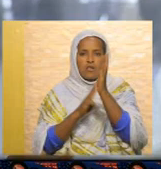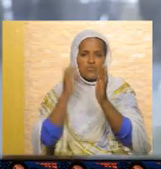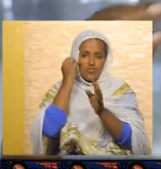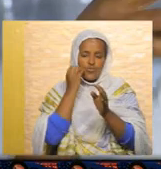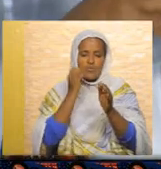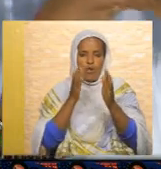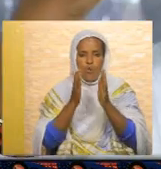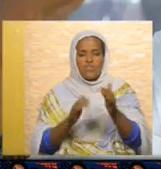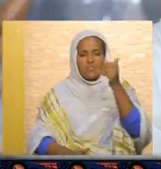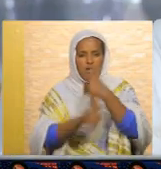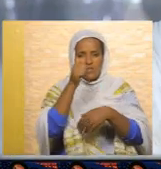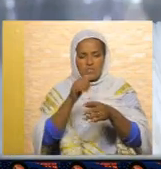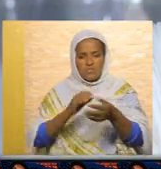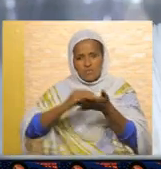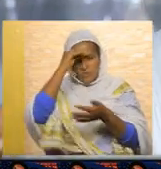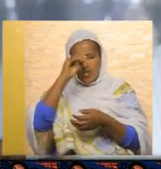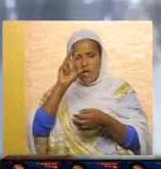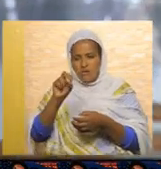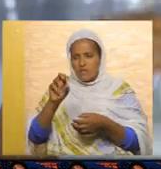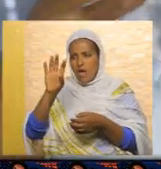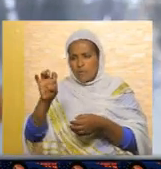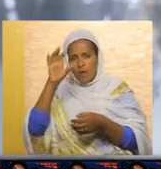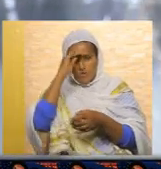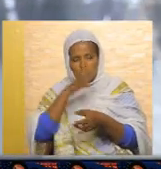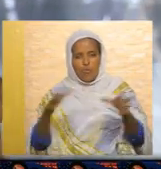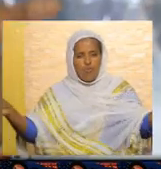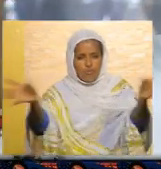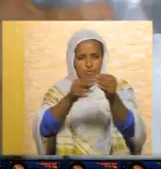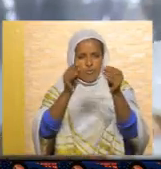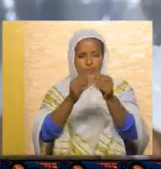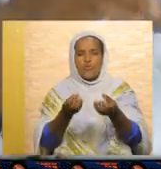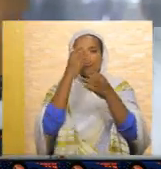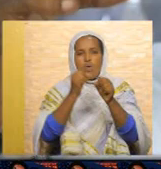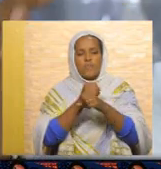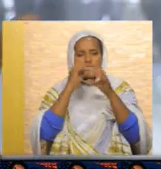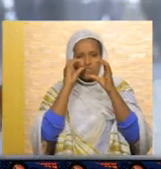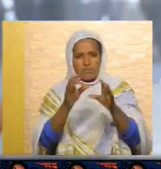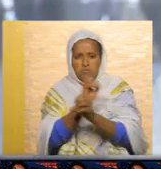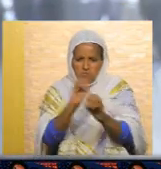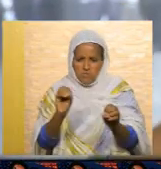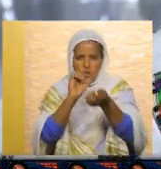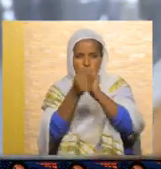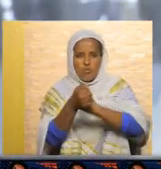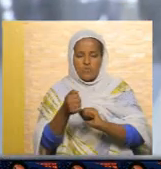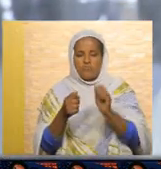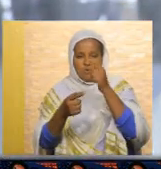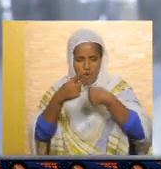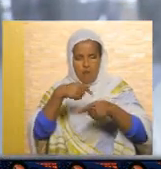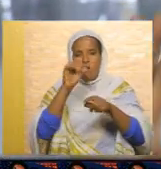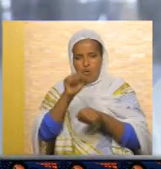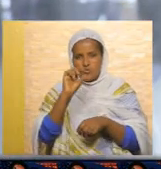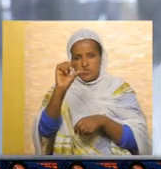የጀንደር ትሬኒንግ የጾታዊ ጥቃት ትምህርት 30-40 ሰዎች እያደረግን እኮ ለብዙ